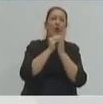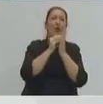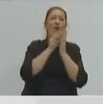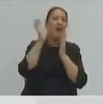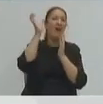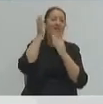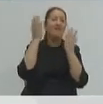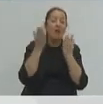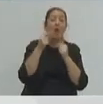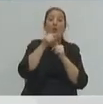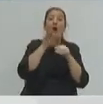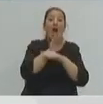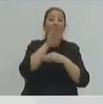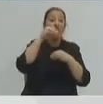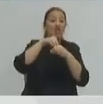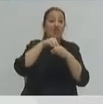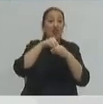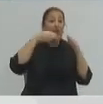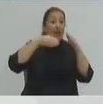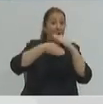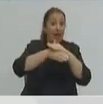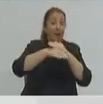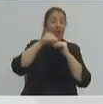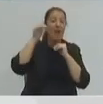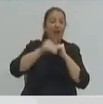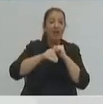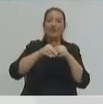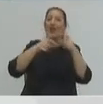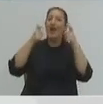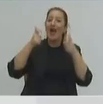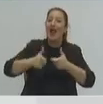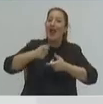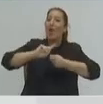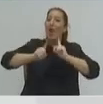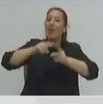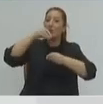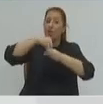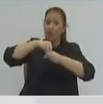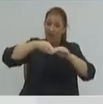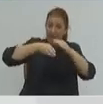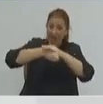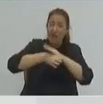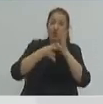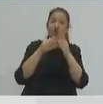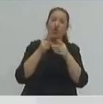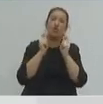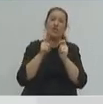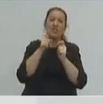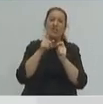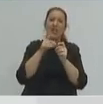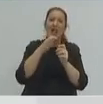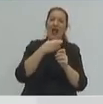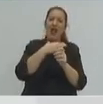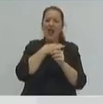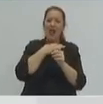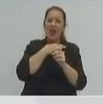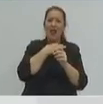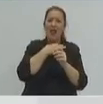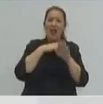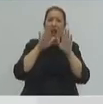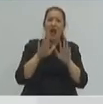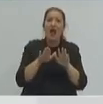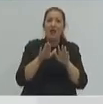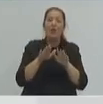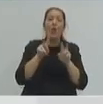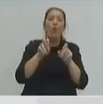hayatın içerisine sokmaya gelince, yerel yönetimin içine sokmaya gelince çok zorlanırsınız. İşte sizin tıkandığınız konu da bu Cumhuriyet Halk Partisi